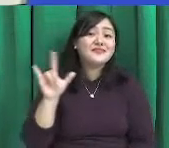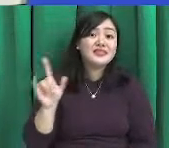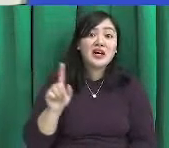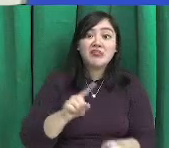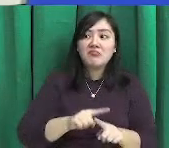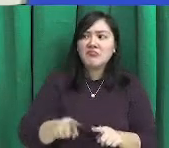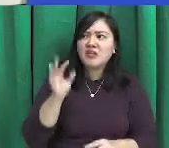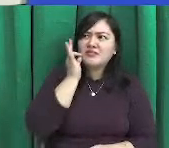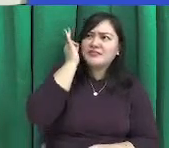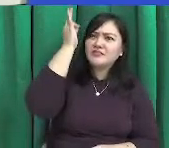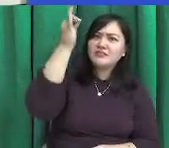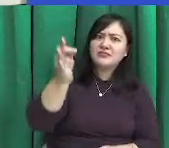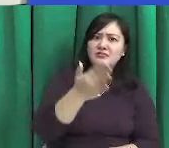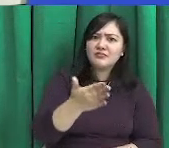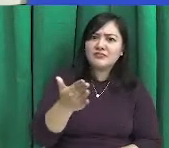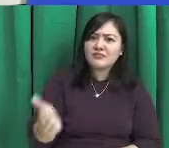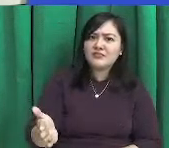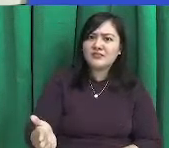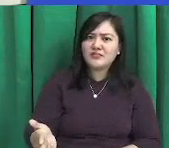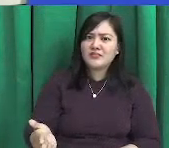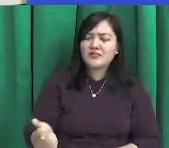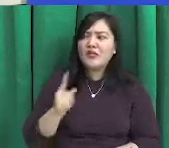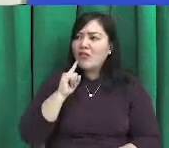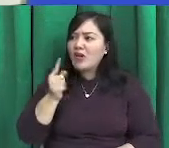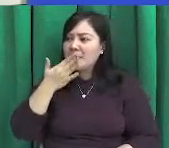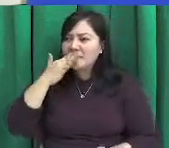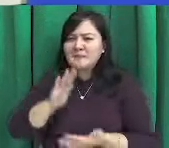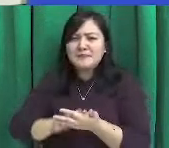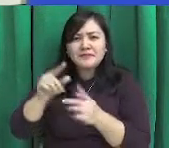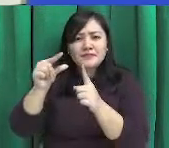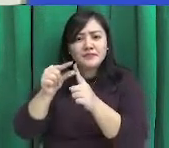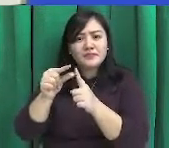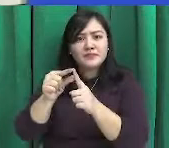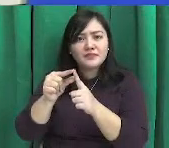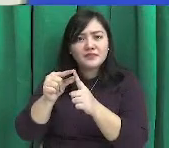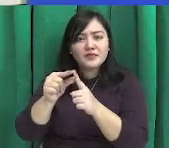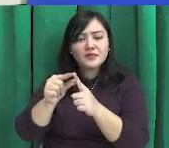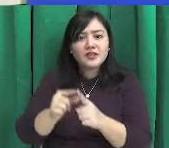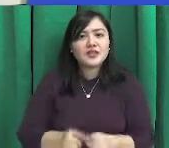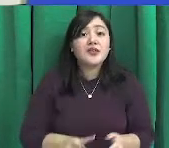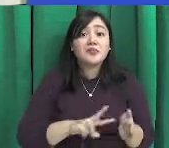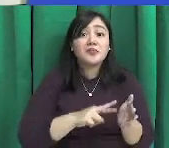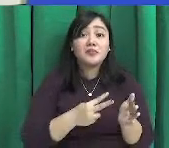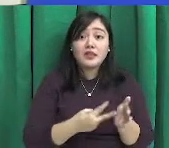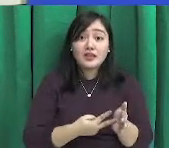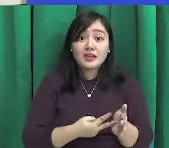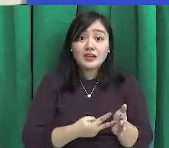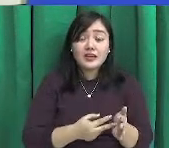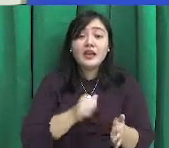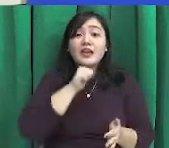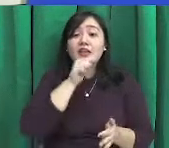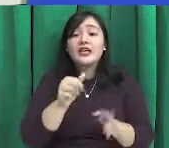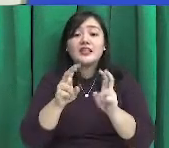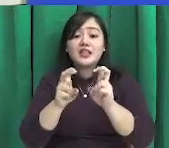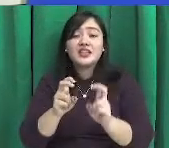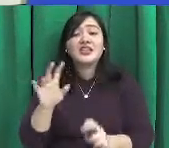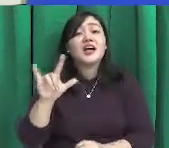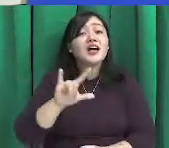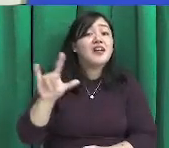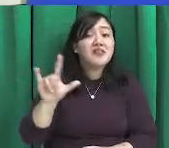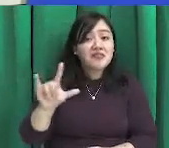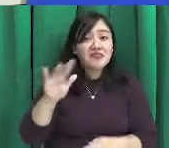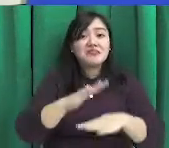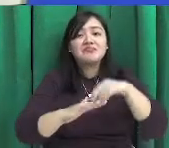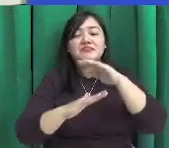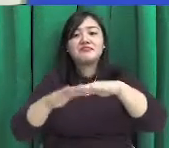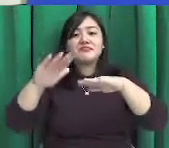pa yung sinabi-sabihan mong I love you. So it's not actually that word that is building the house. It is the wisdom that is building